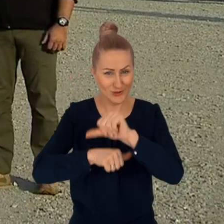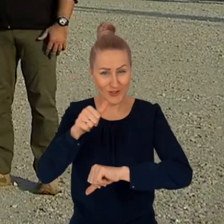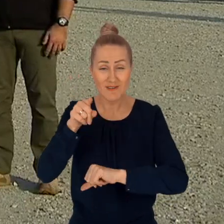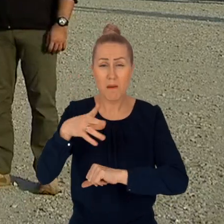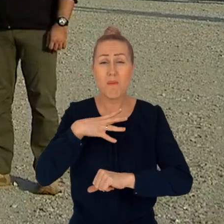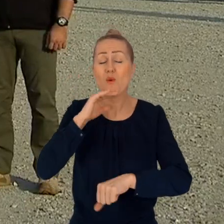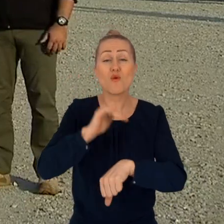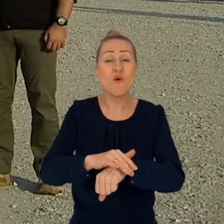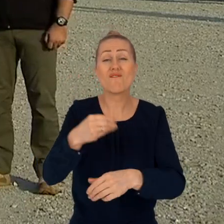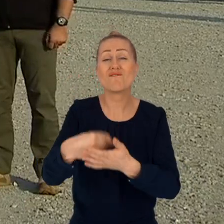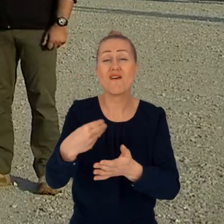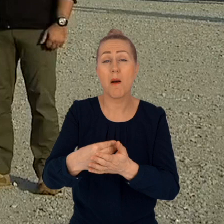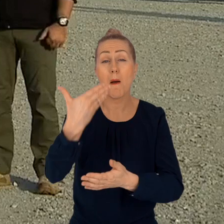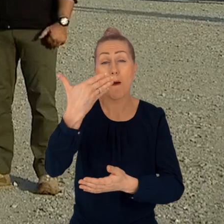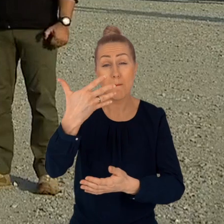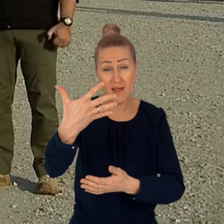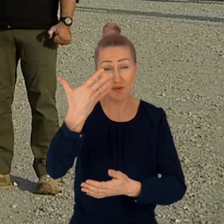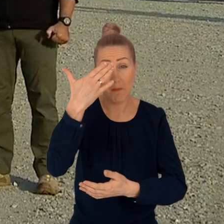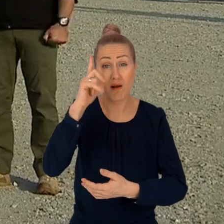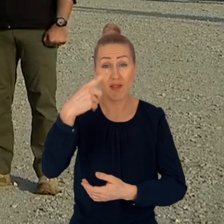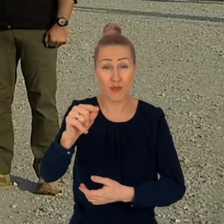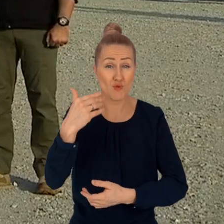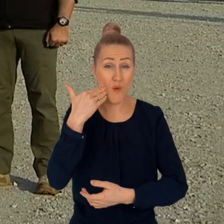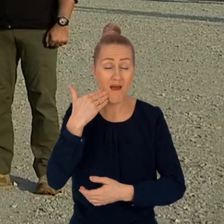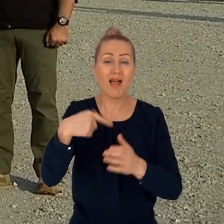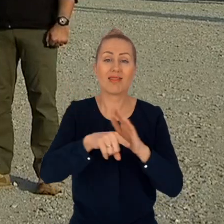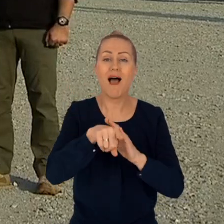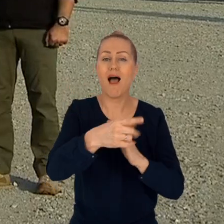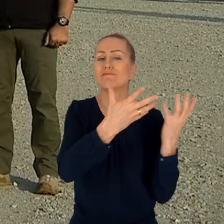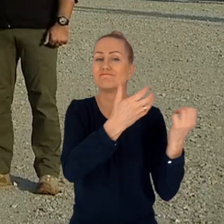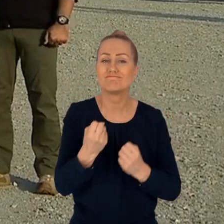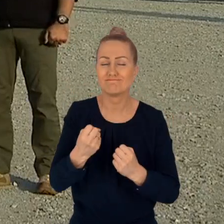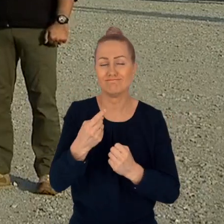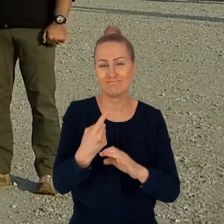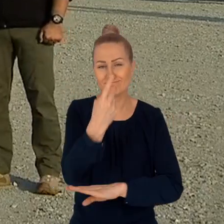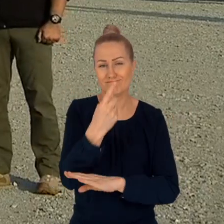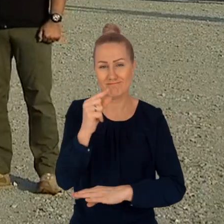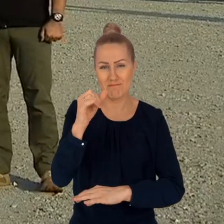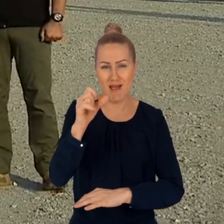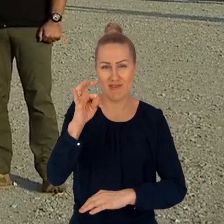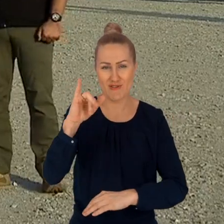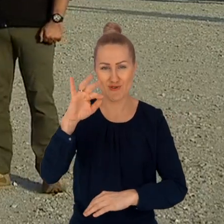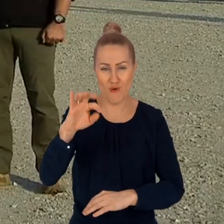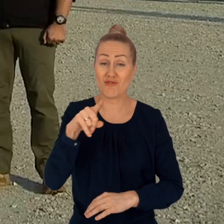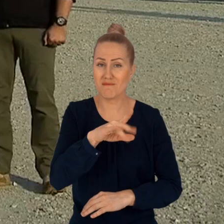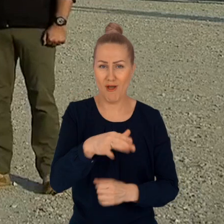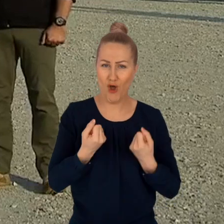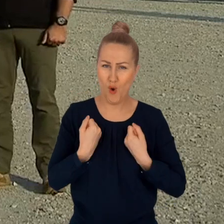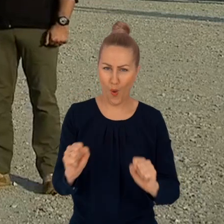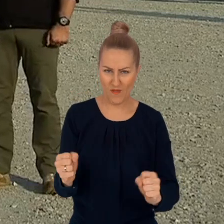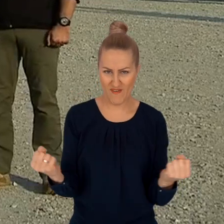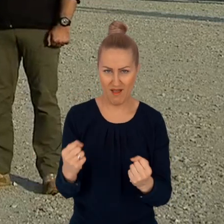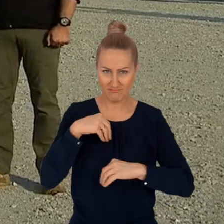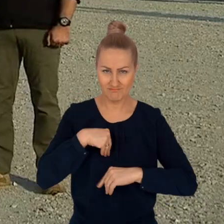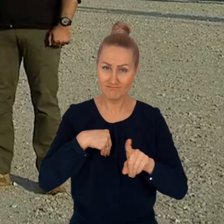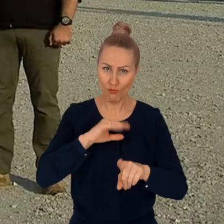5 miliardów dolarów właśnie na budowę systemu Patriot, że to jest wielka odwaga podpisanie takiej umowy